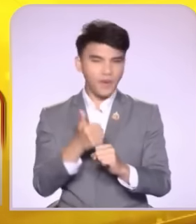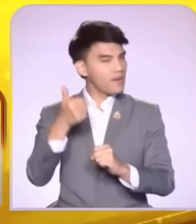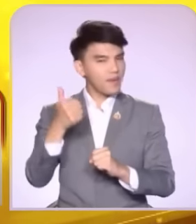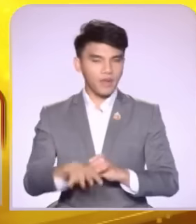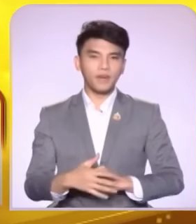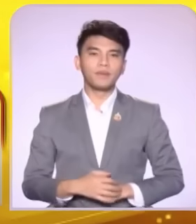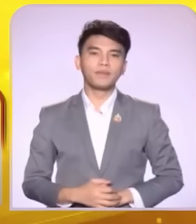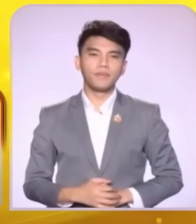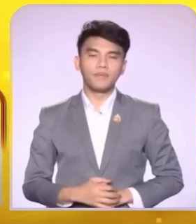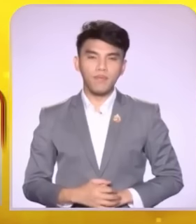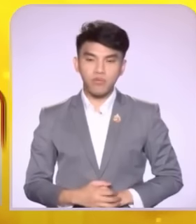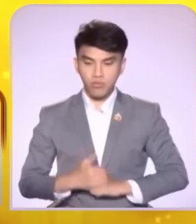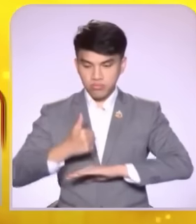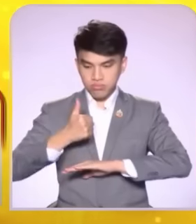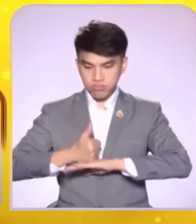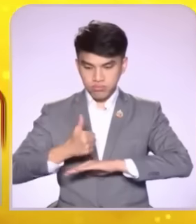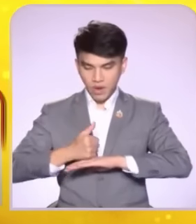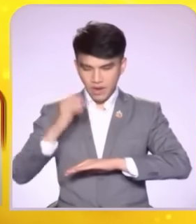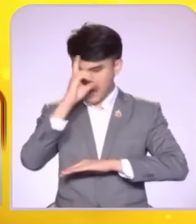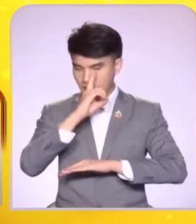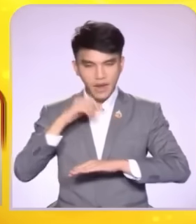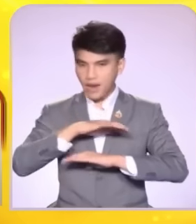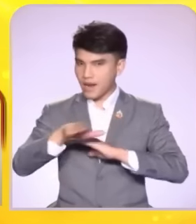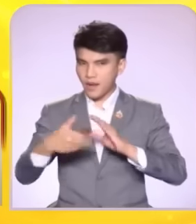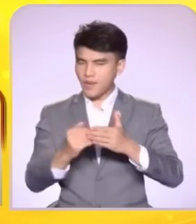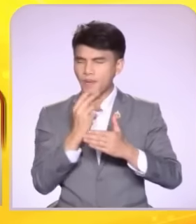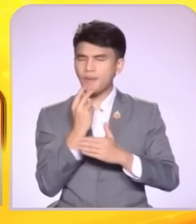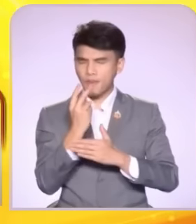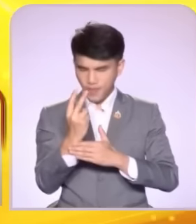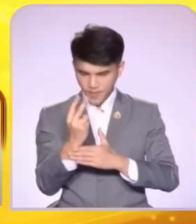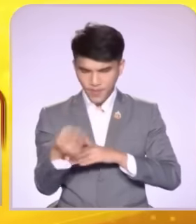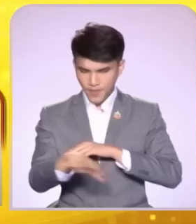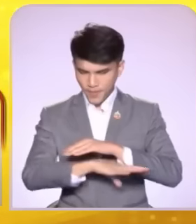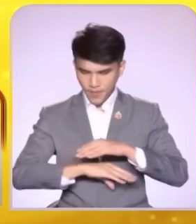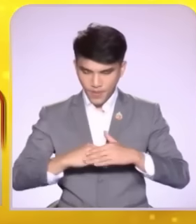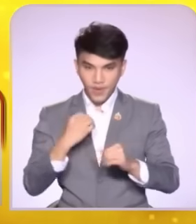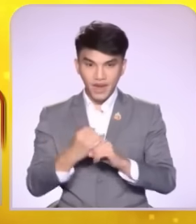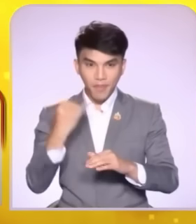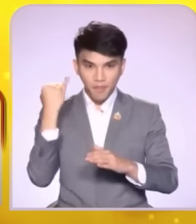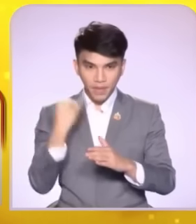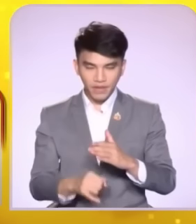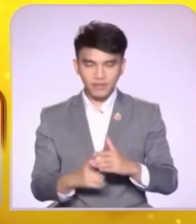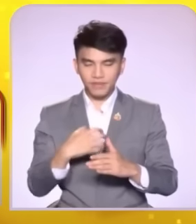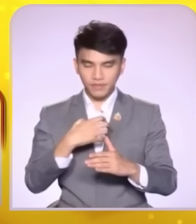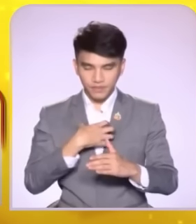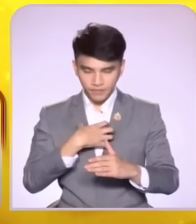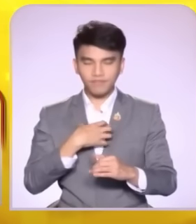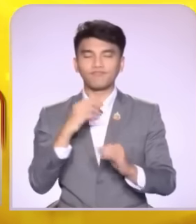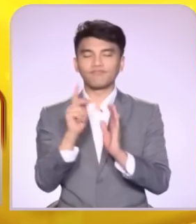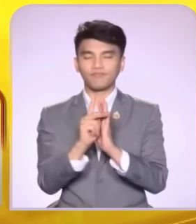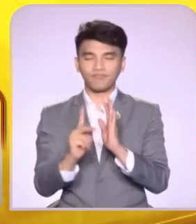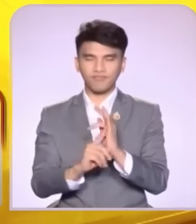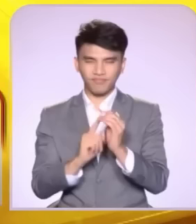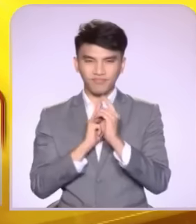อกได้ส่วนผู้บริหารศิลปินดาราหากพบว่ามีหลักฐานการกระทำผิดก็ต้องมีการดำเนิน